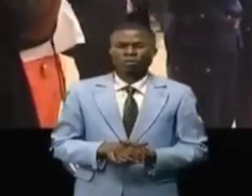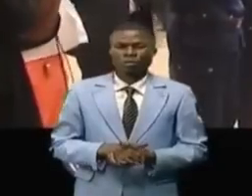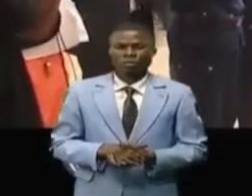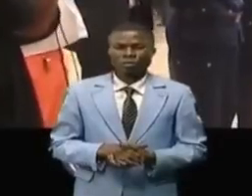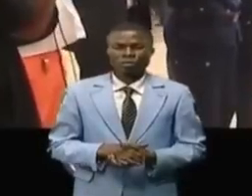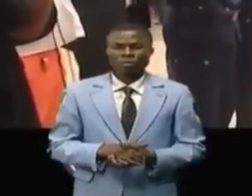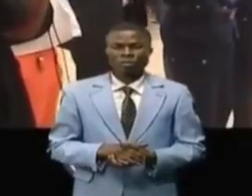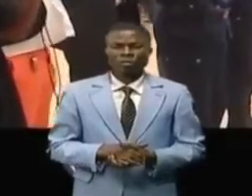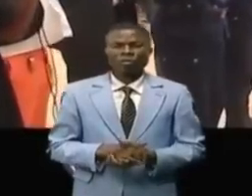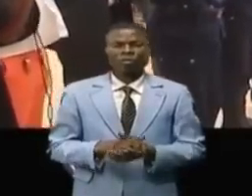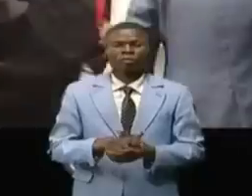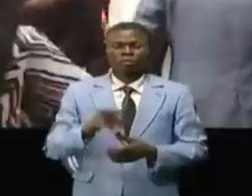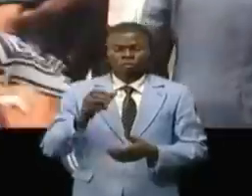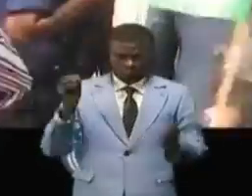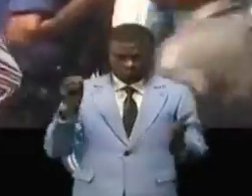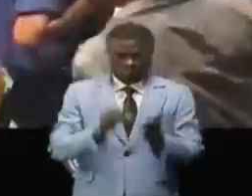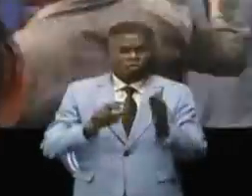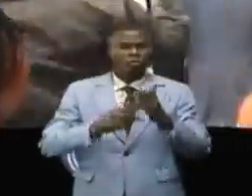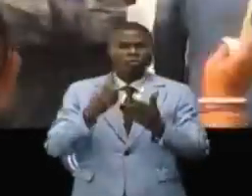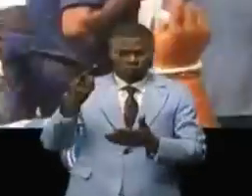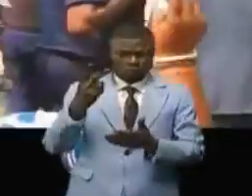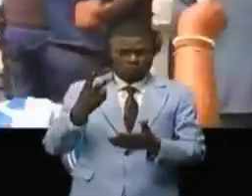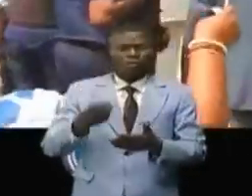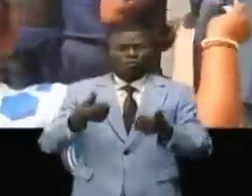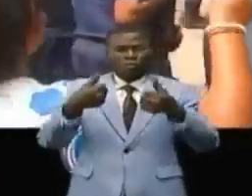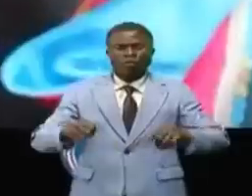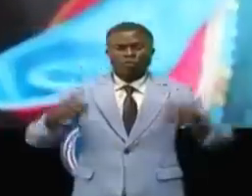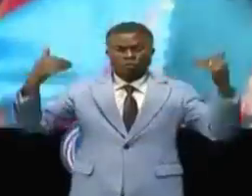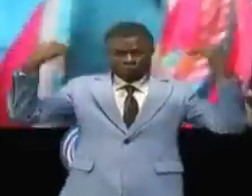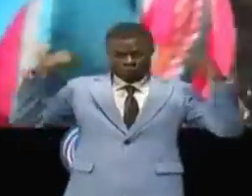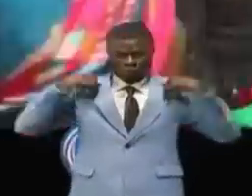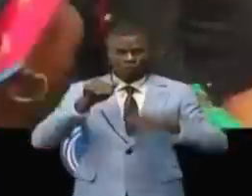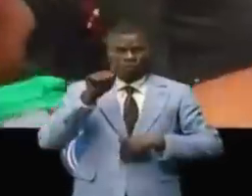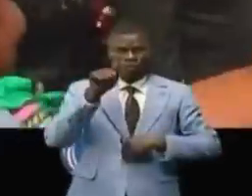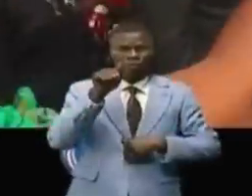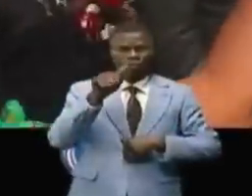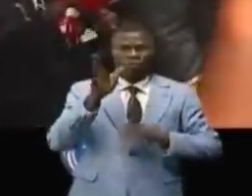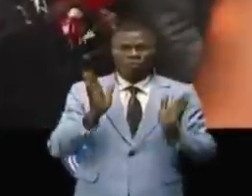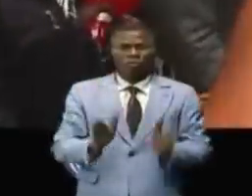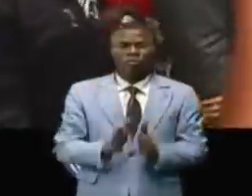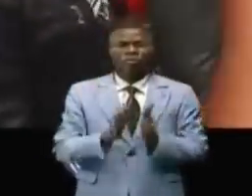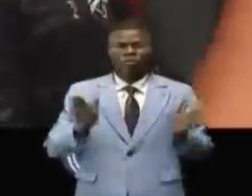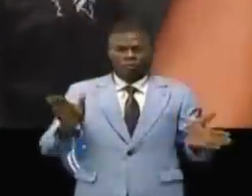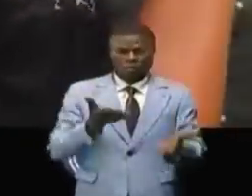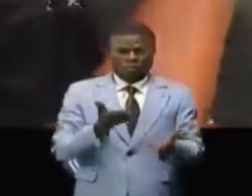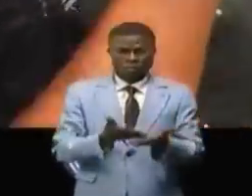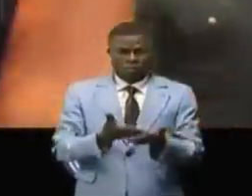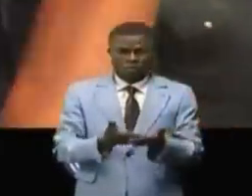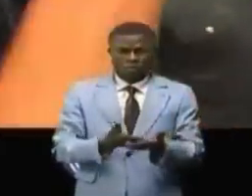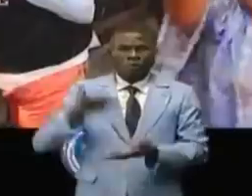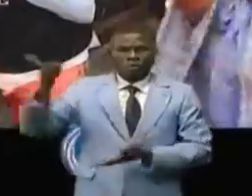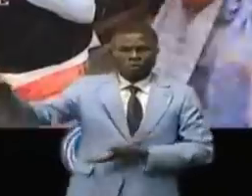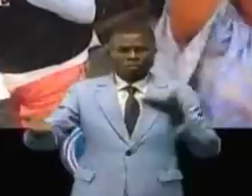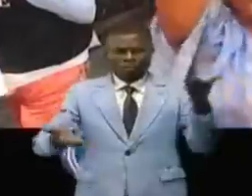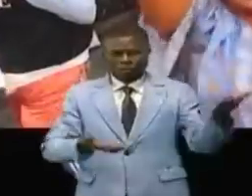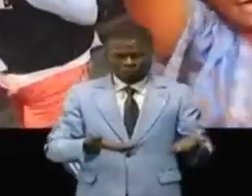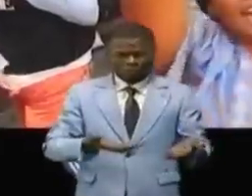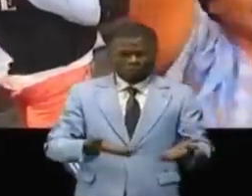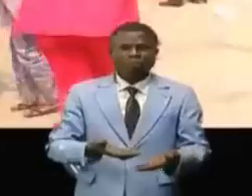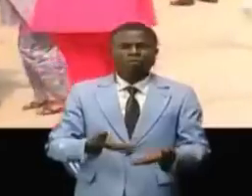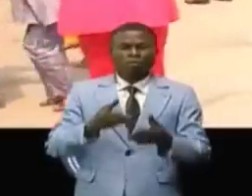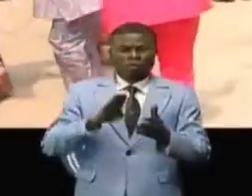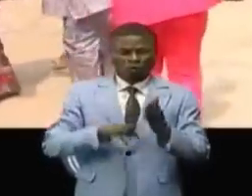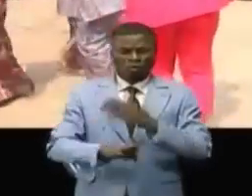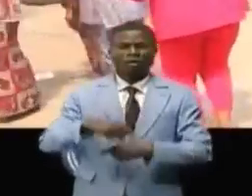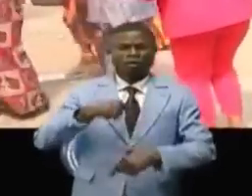répondu à son poste d'administrateur et directeur général est accueillant pompe par les agents U4 avant de